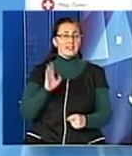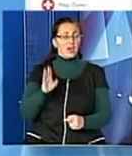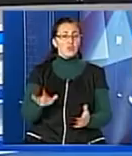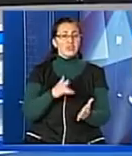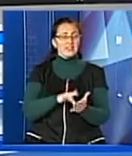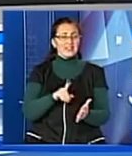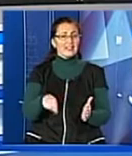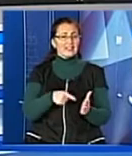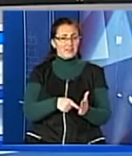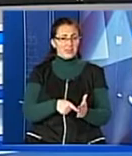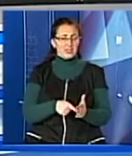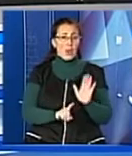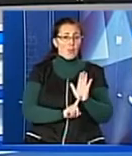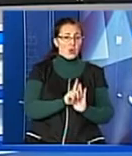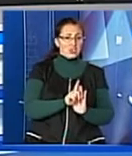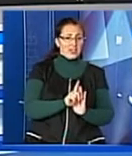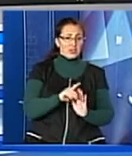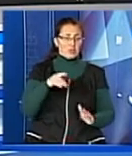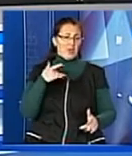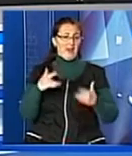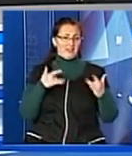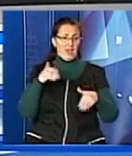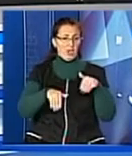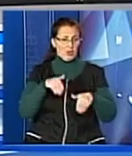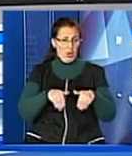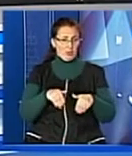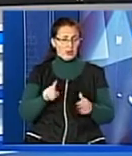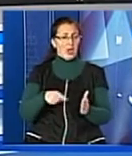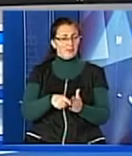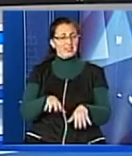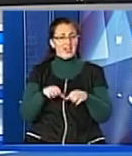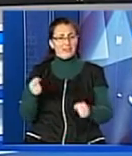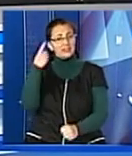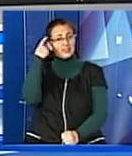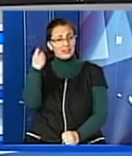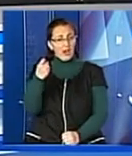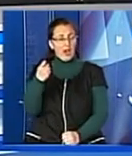міста, фінішуватимуть спортсмени біля оперного театру, тому міська влада нагадує всім водіям,